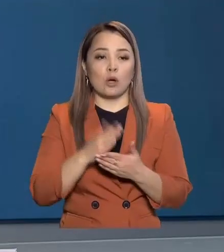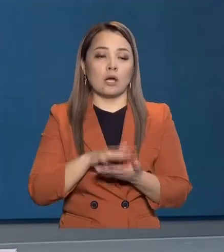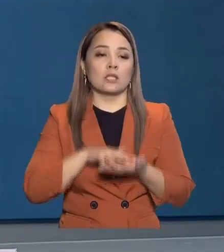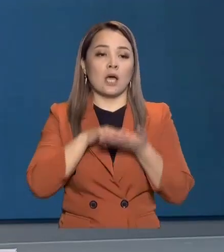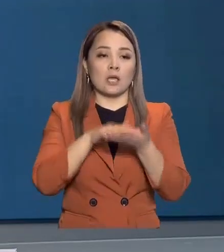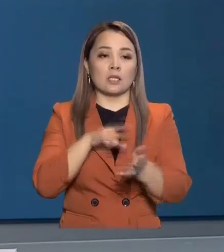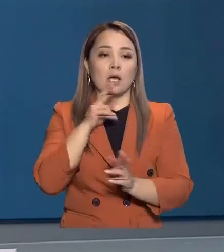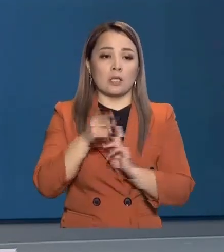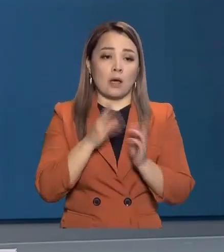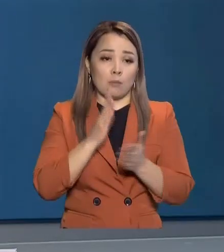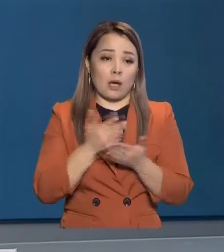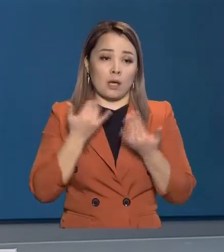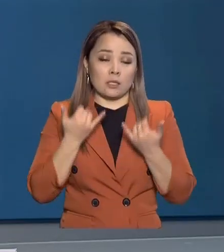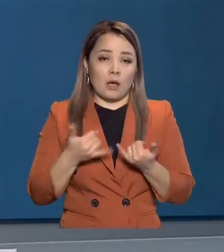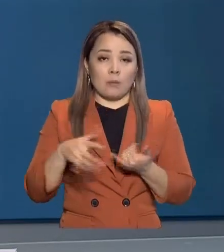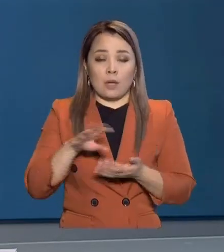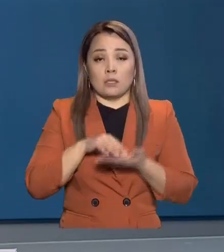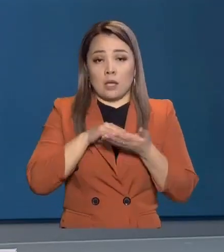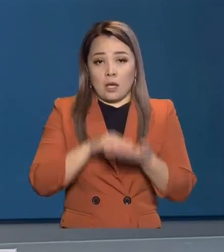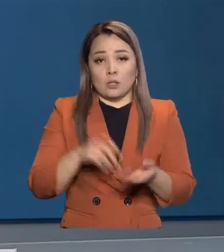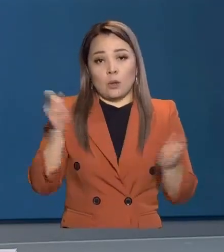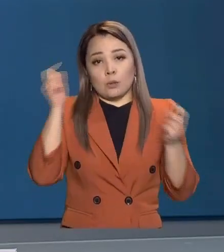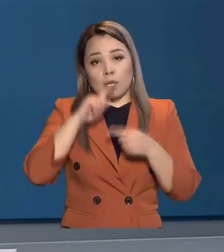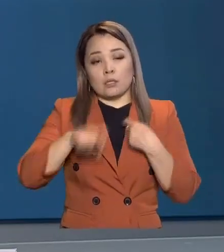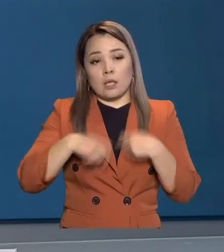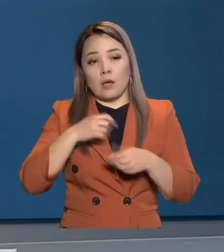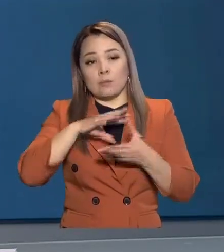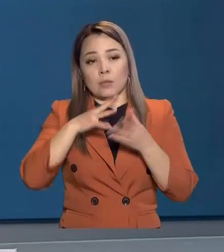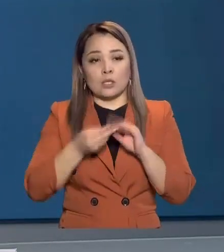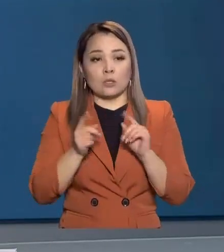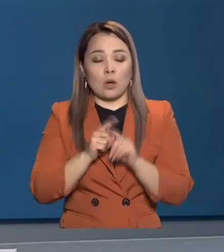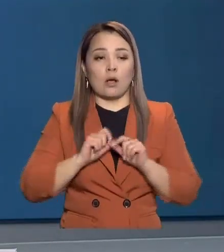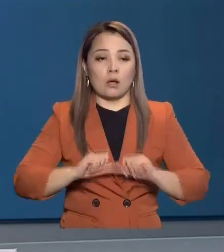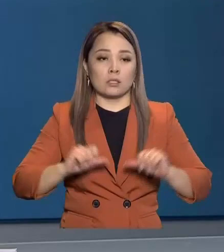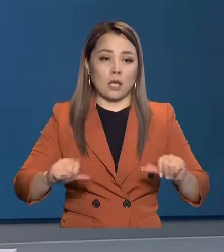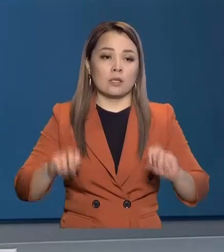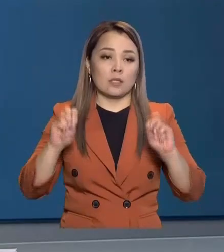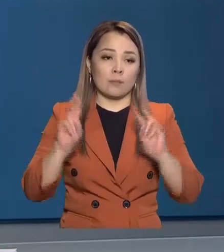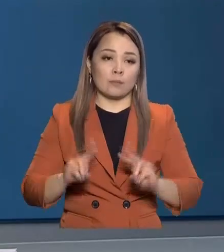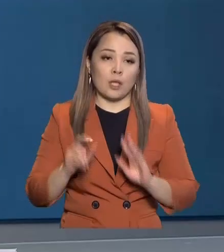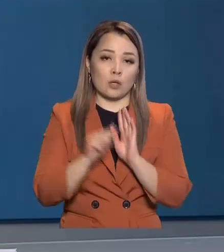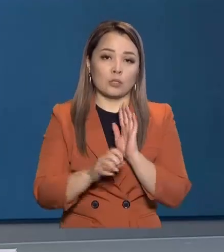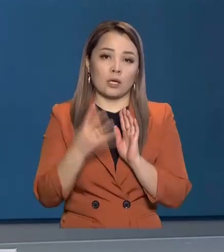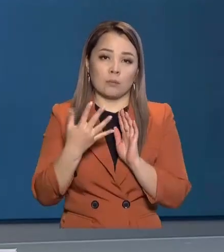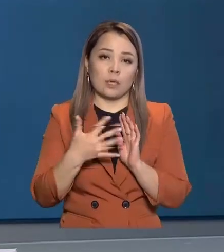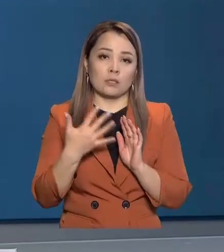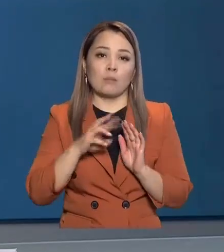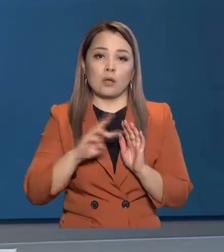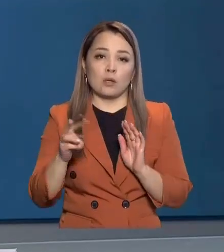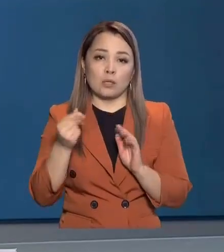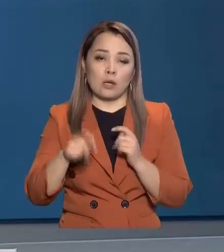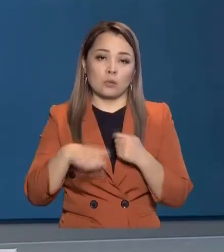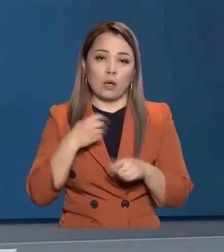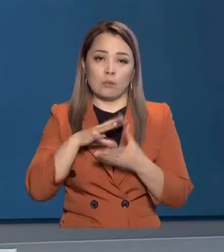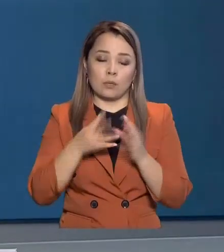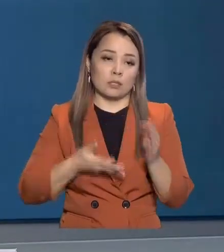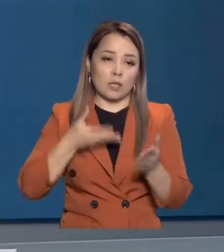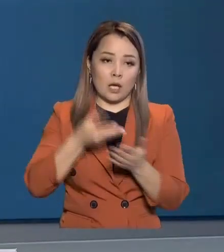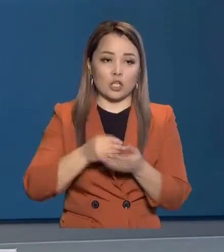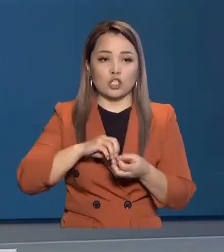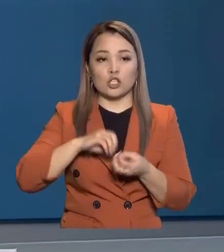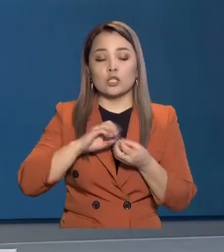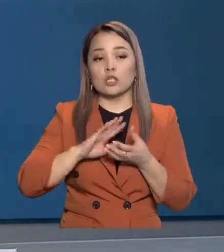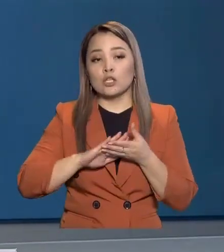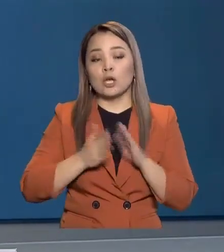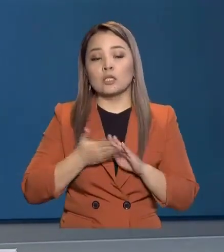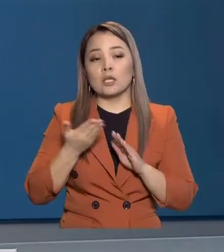өтінім түскен. Қазір мүліктік зиянды анықтау жөніндегі өңірлік комиссия 645 миллион теңгенің шығынын өтеу туралы шешім